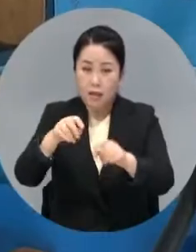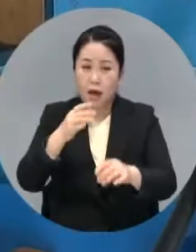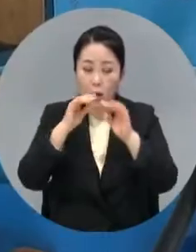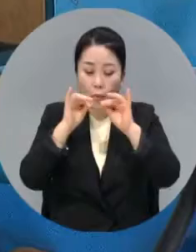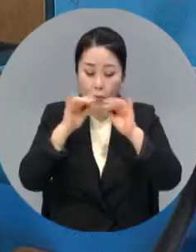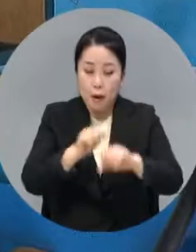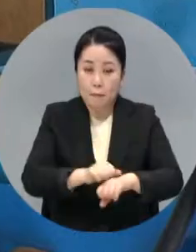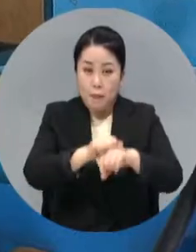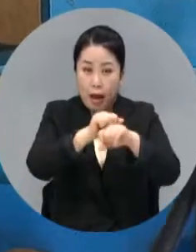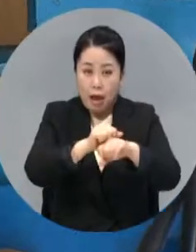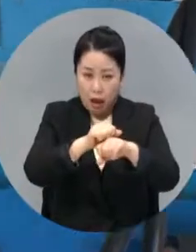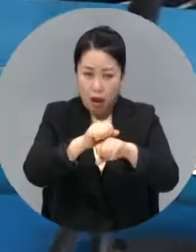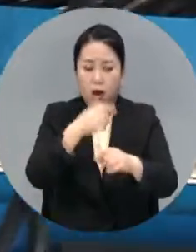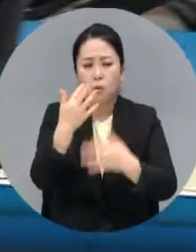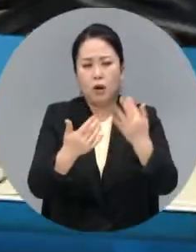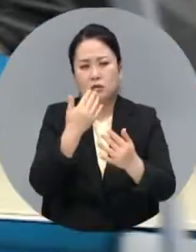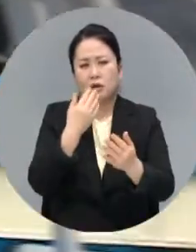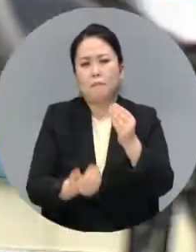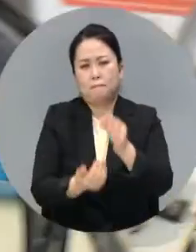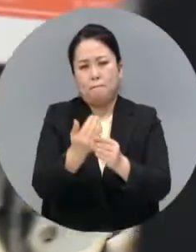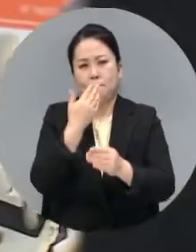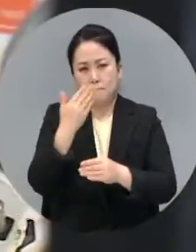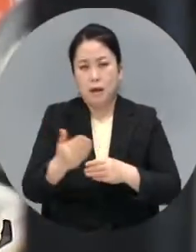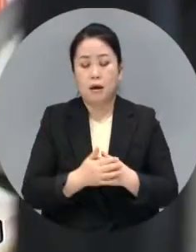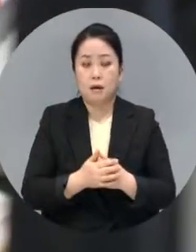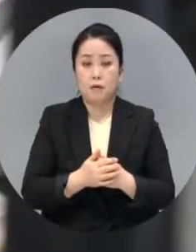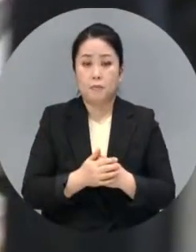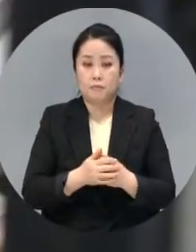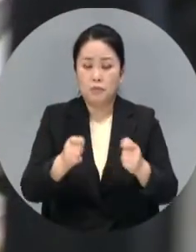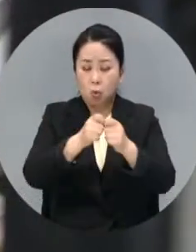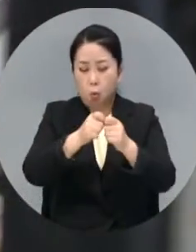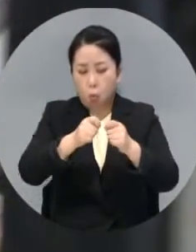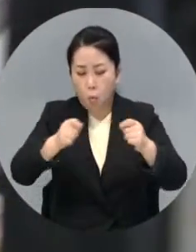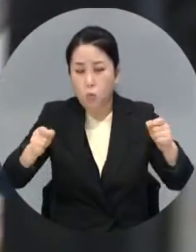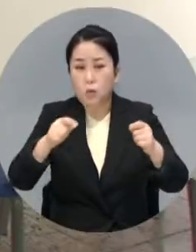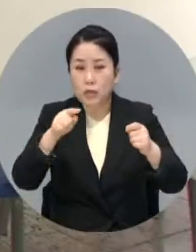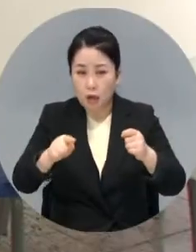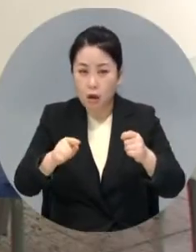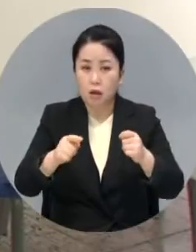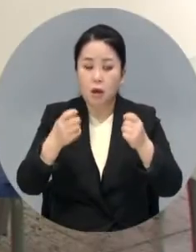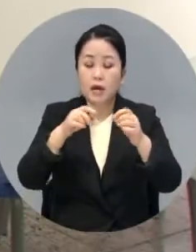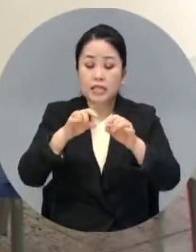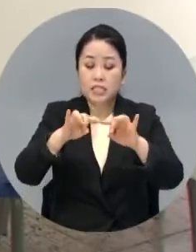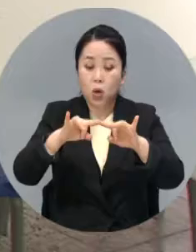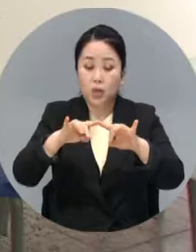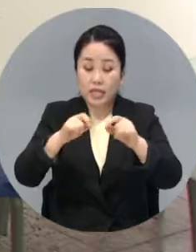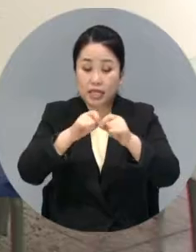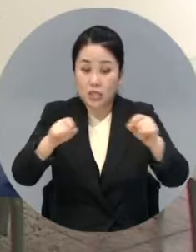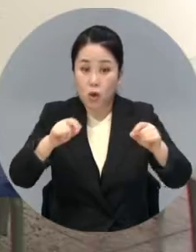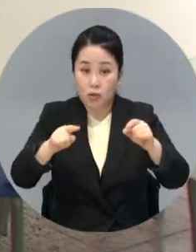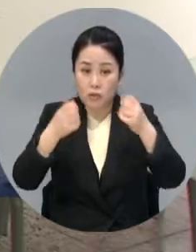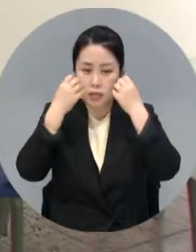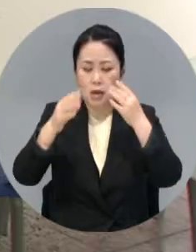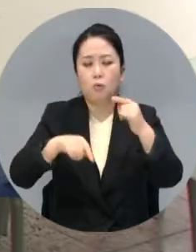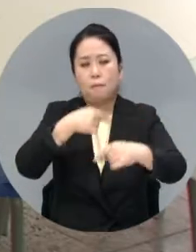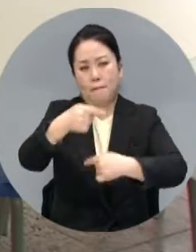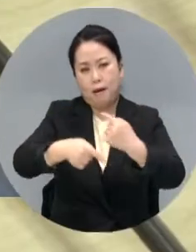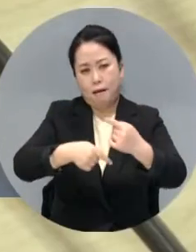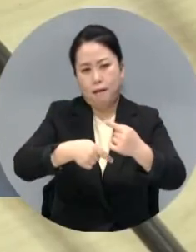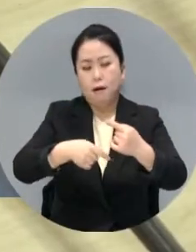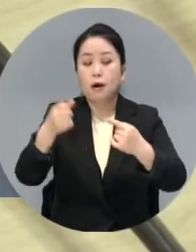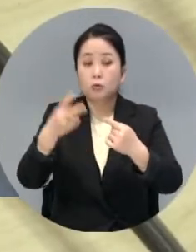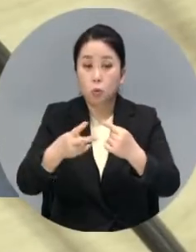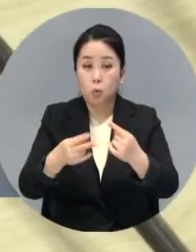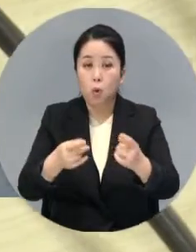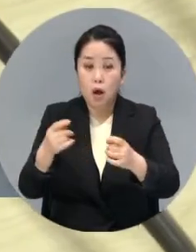발생하면 바로 화제로 이어질 수 있습니다 노후된 전선을 전선으로 교체하는 것이 필요하고요 전기